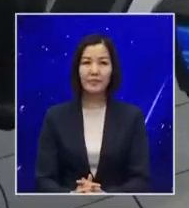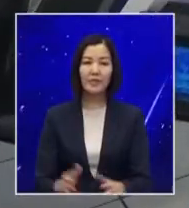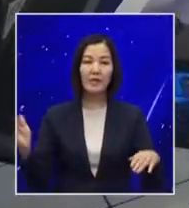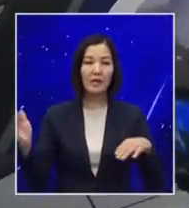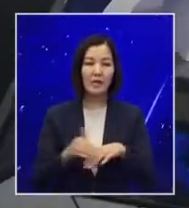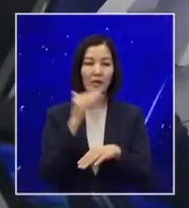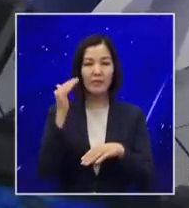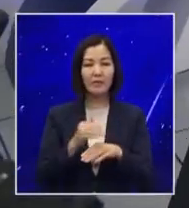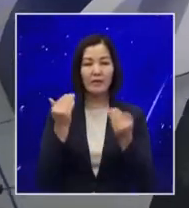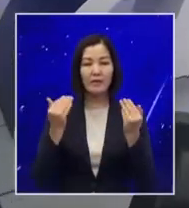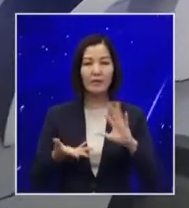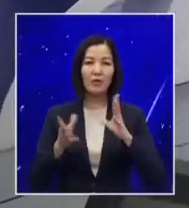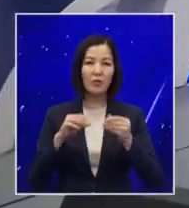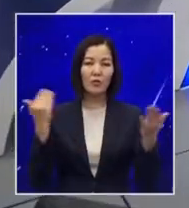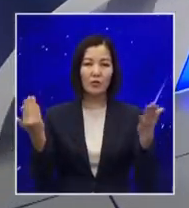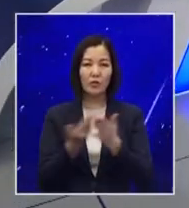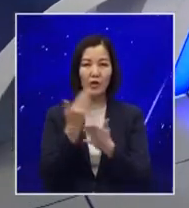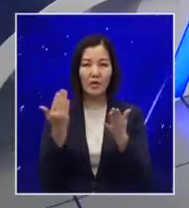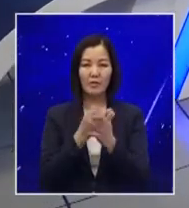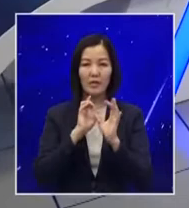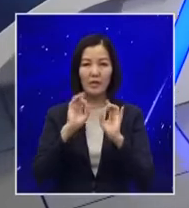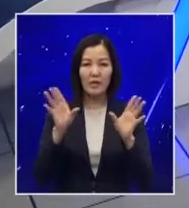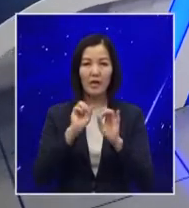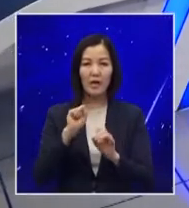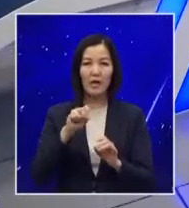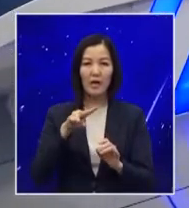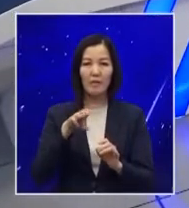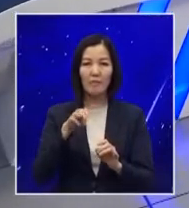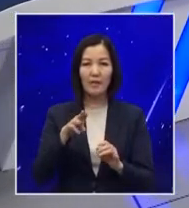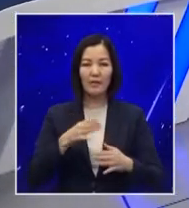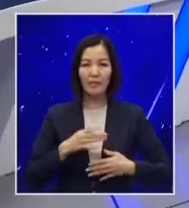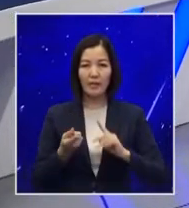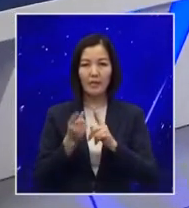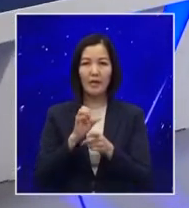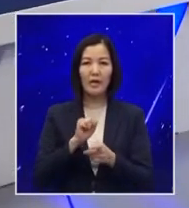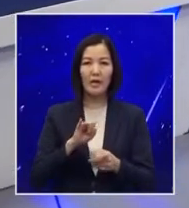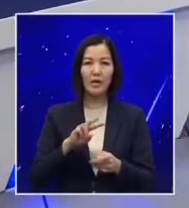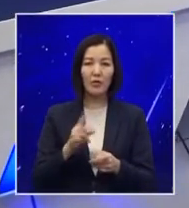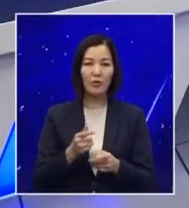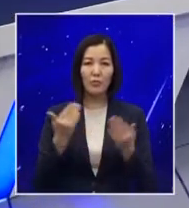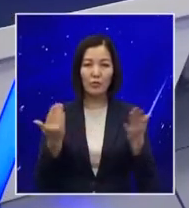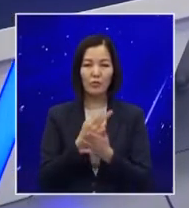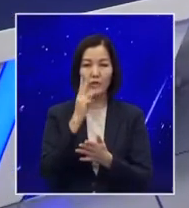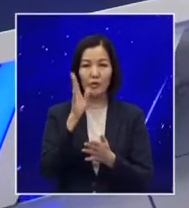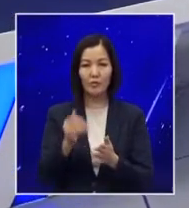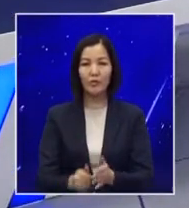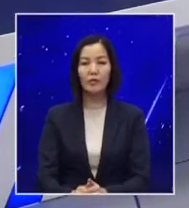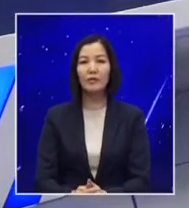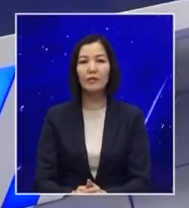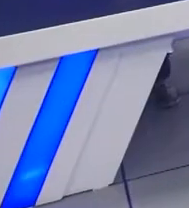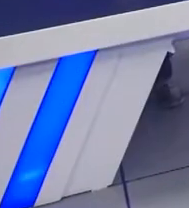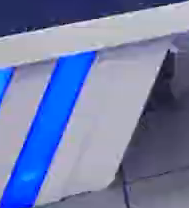Ассаламу алейкум, қадірмен көрермен, тікелей эфирде жаңалықтар, студияда Алмат Хамид, сурдо аудармада Айгүл Жұмашқызы. Бүгін көретіндеріңіз.